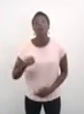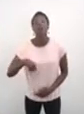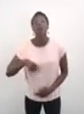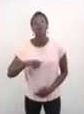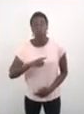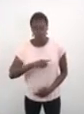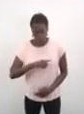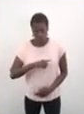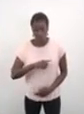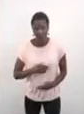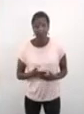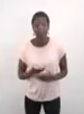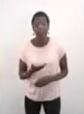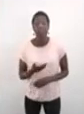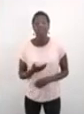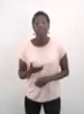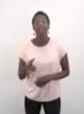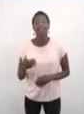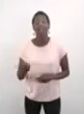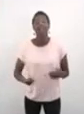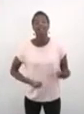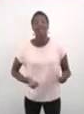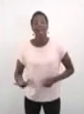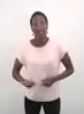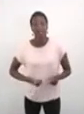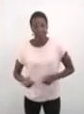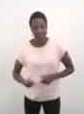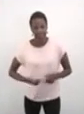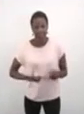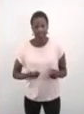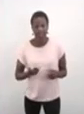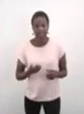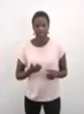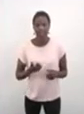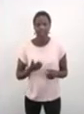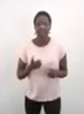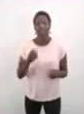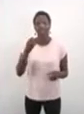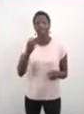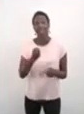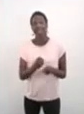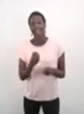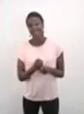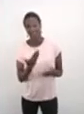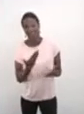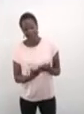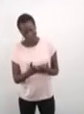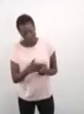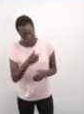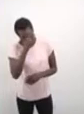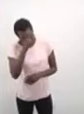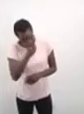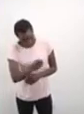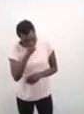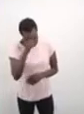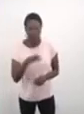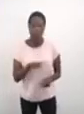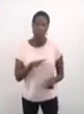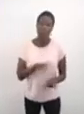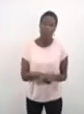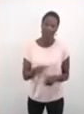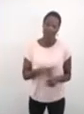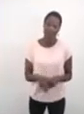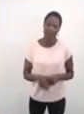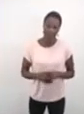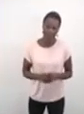rendu justice aux services qui ont travaillé pendant 1 an sur ce travail. Par ailleurs, vous avez commenté pour